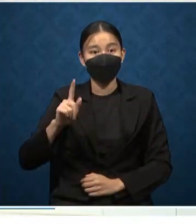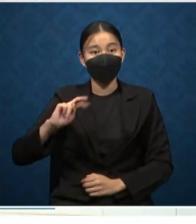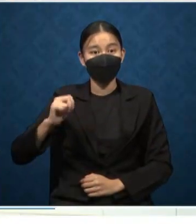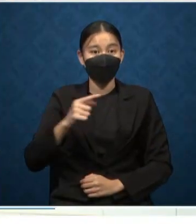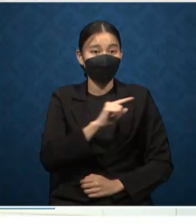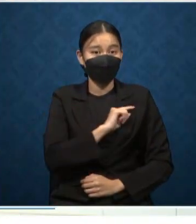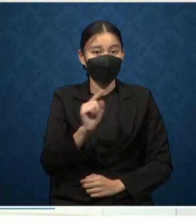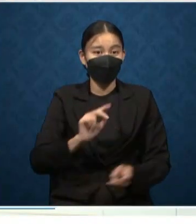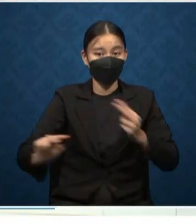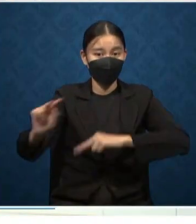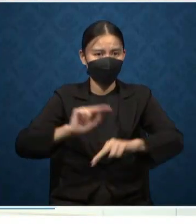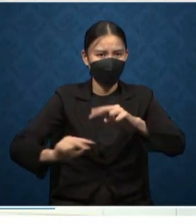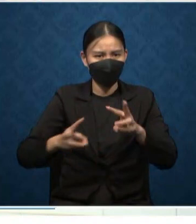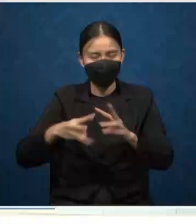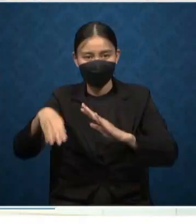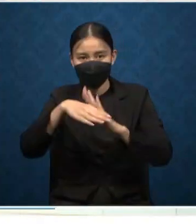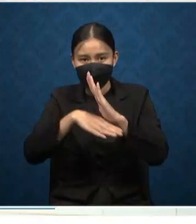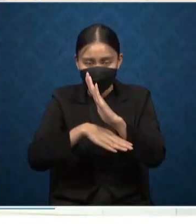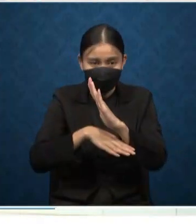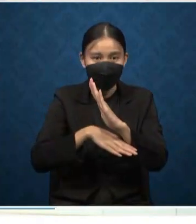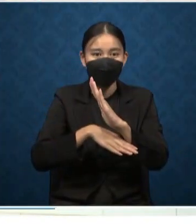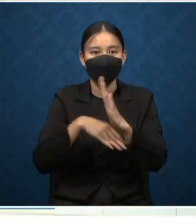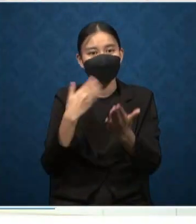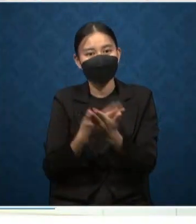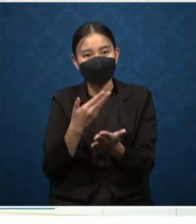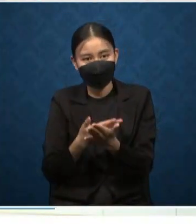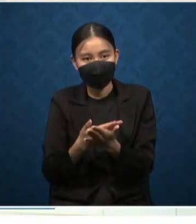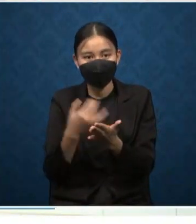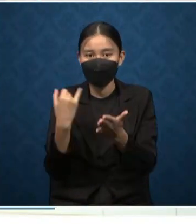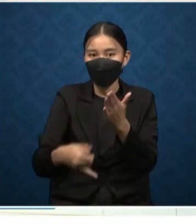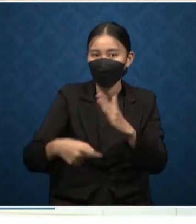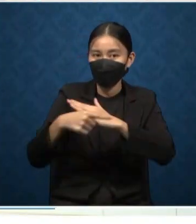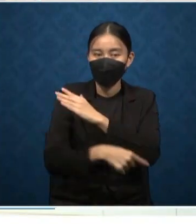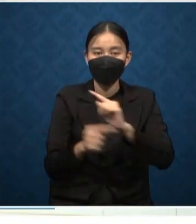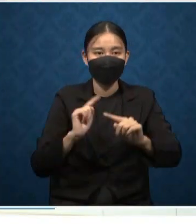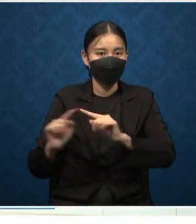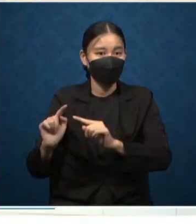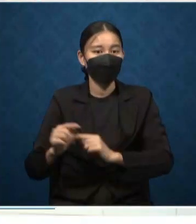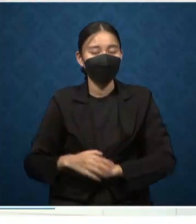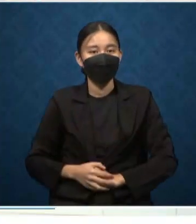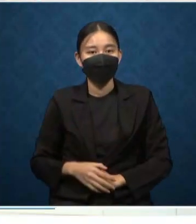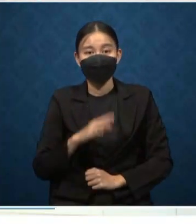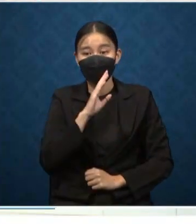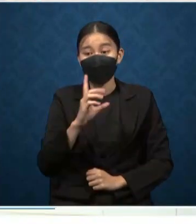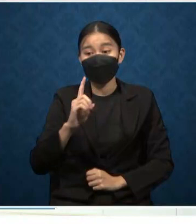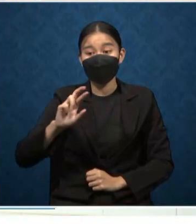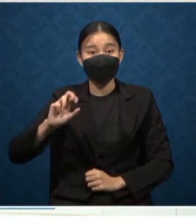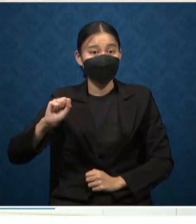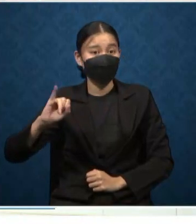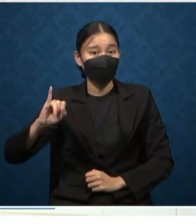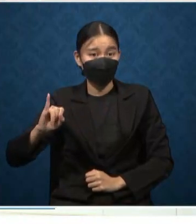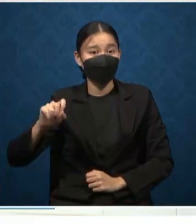ตไปตวจสบพฤธิการการฝอกเงินของในฮิลัทกับพวกด้วยซึ่งถ้าในส่นไหนครั ที่กมต่สค Whiteอั